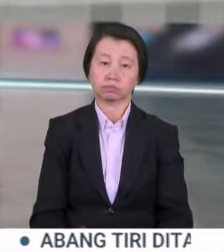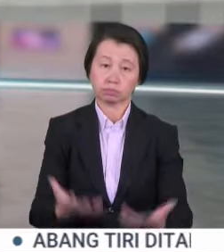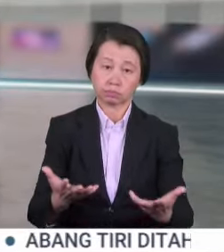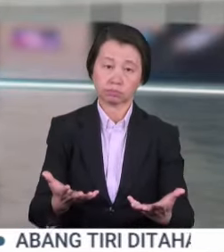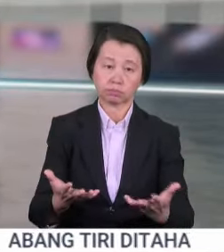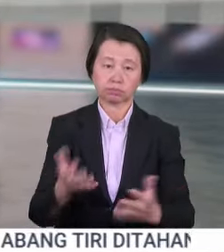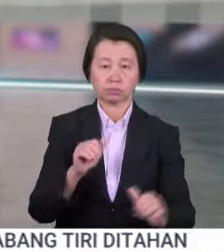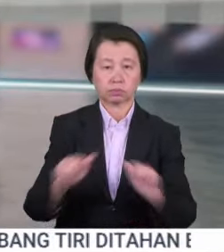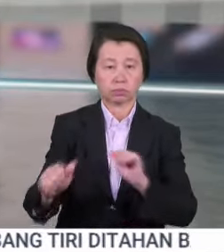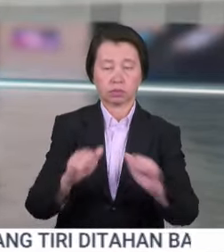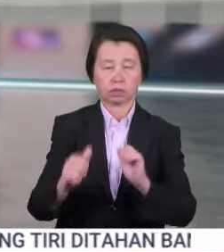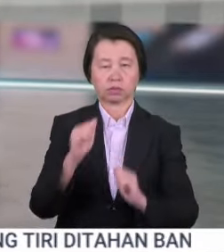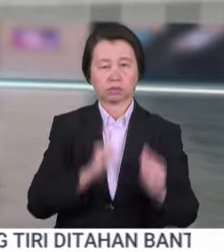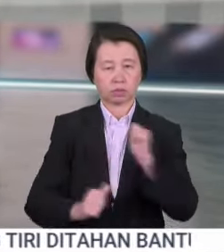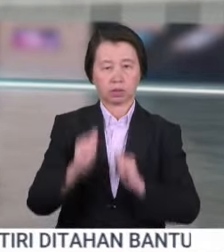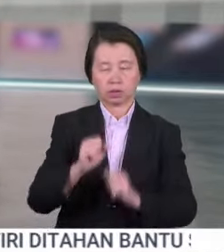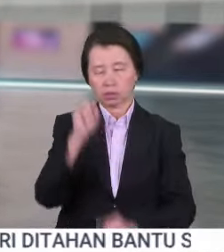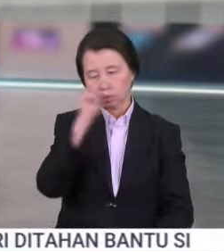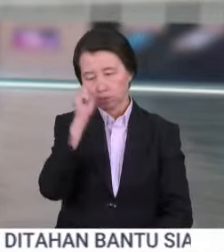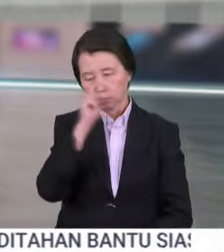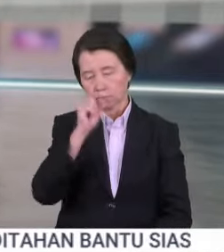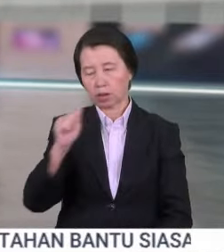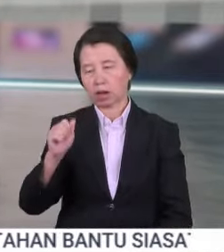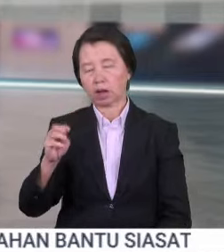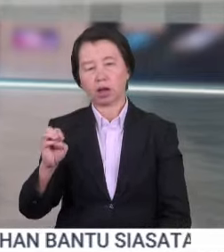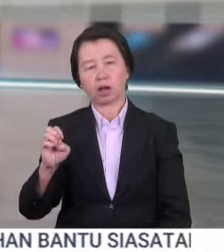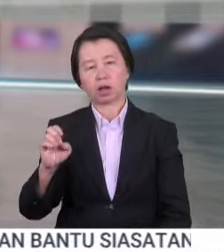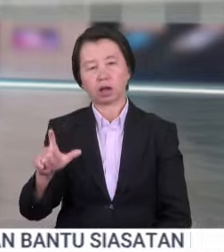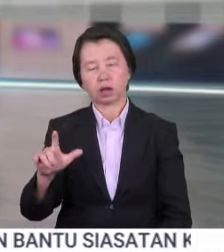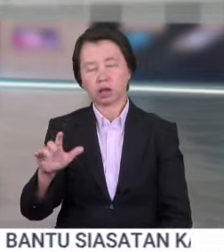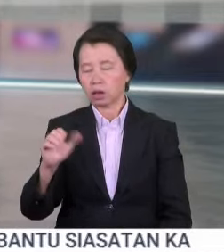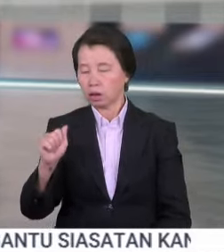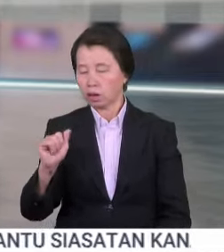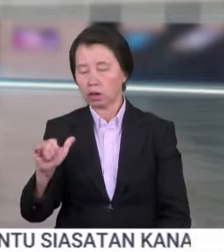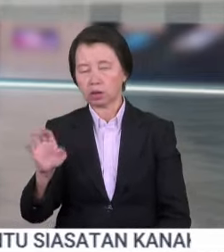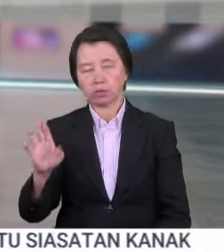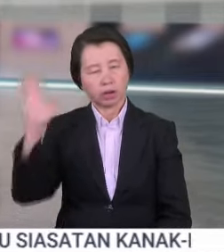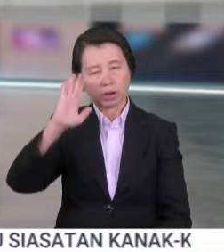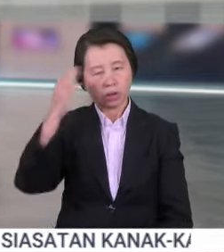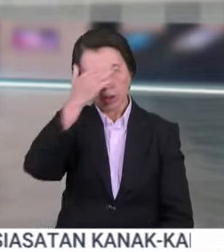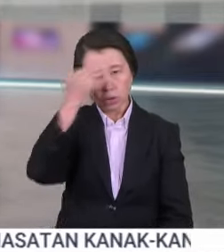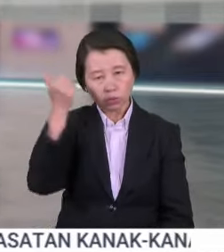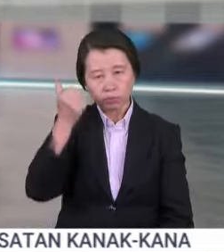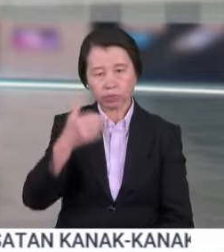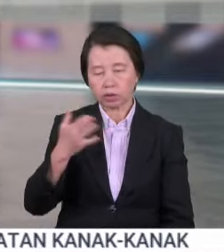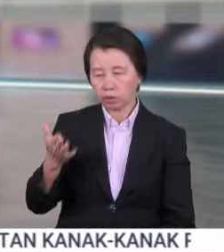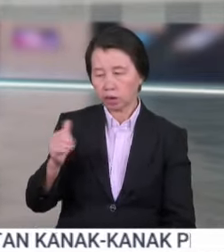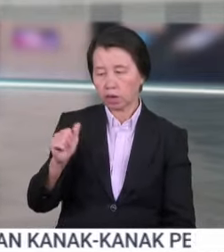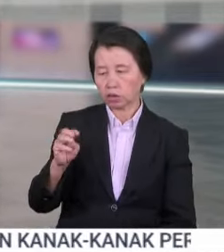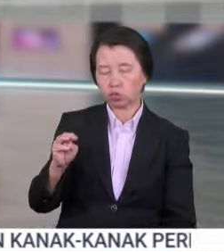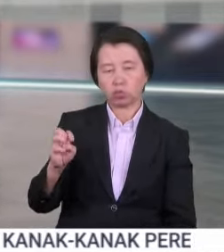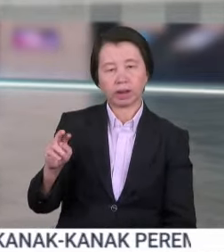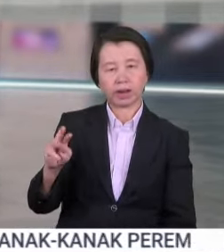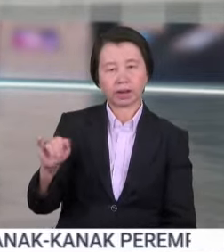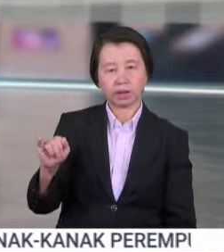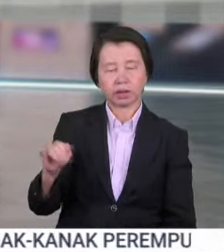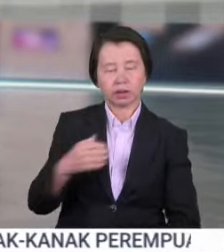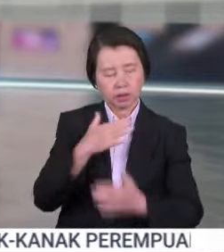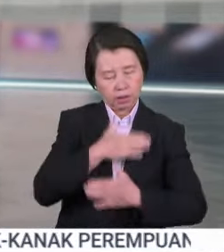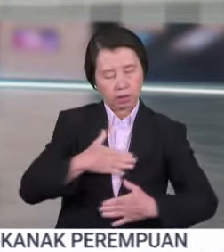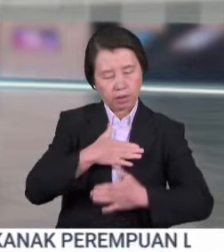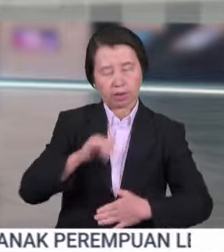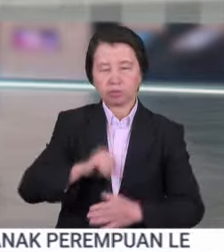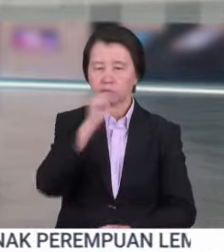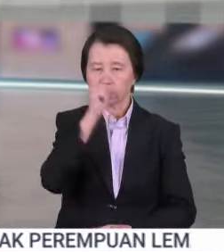Meskipun kini aktif dalam bidang lakonan, penyanyi Ani Mayuni tidak pernah melupakan bidang nyanyian. Terbaru, Ani Mayuni bakal menghiburkan peminat